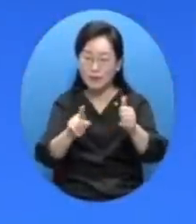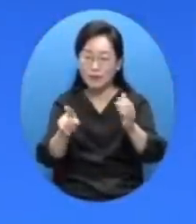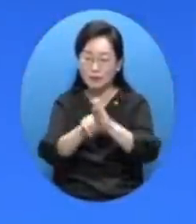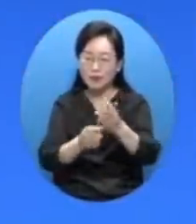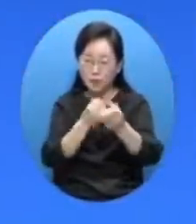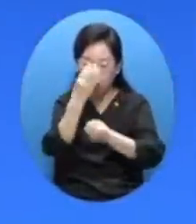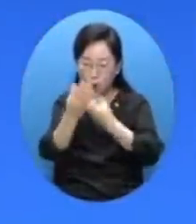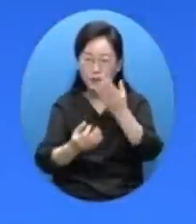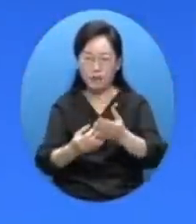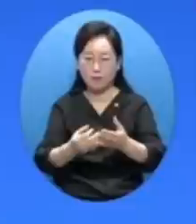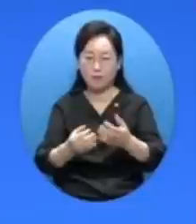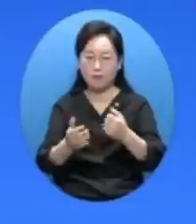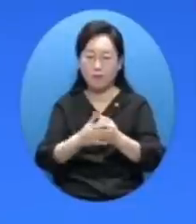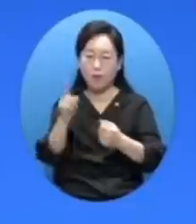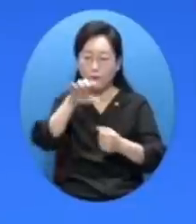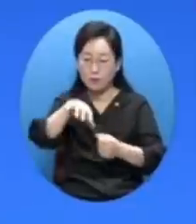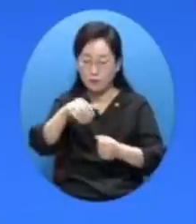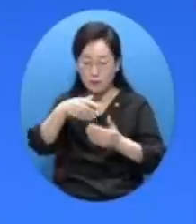가든지